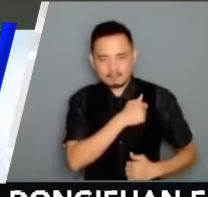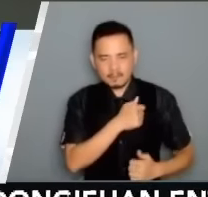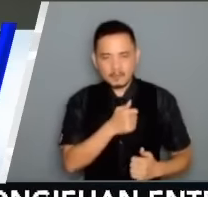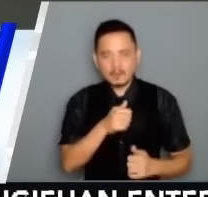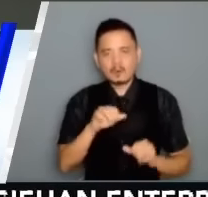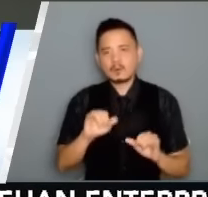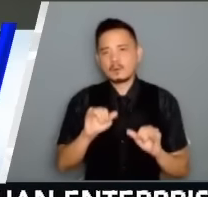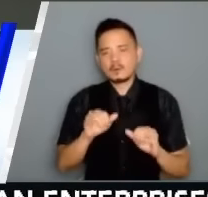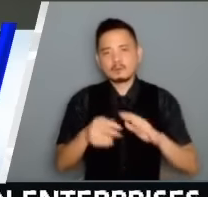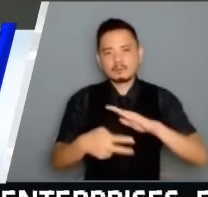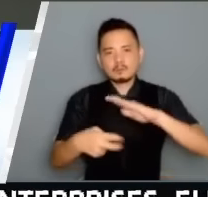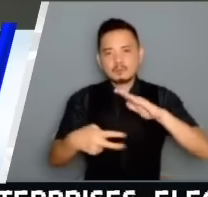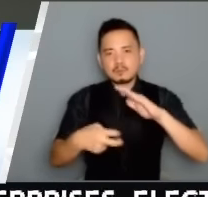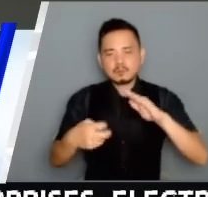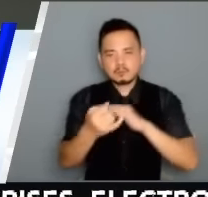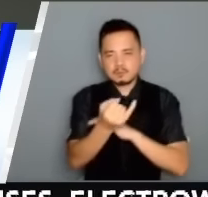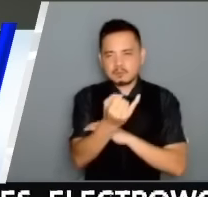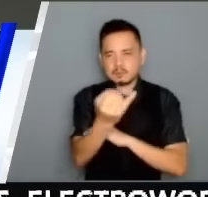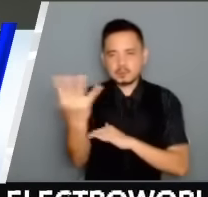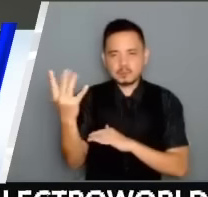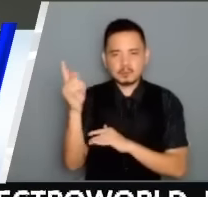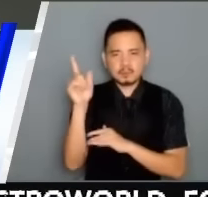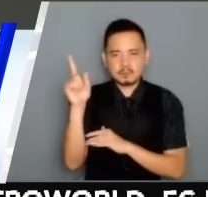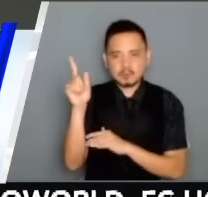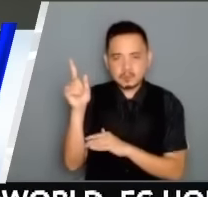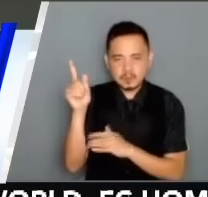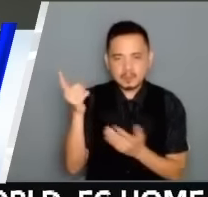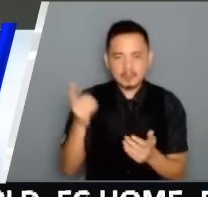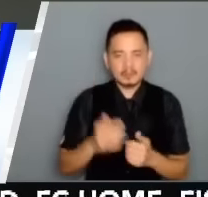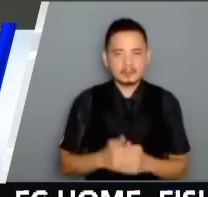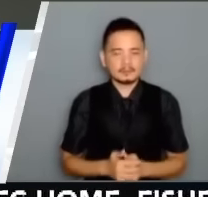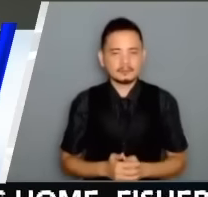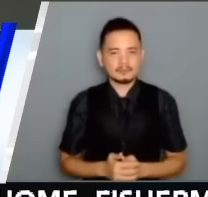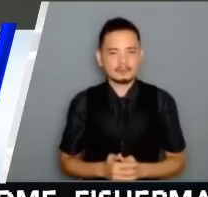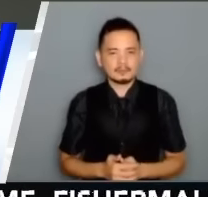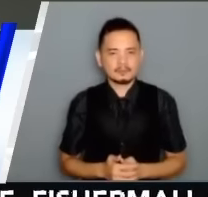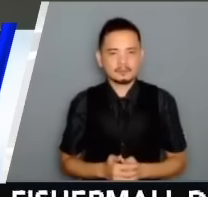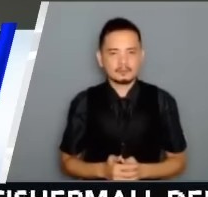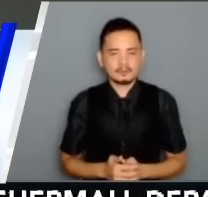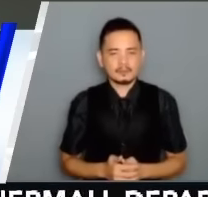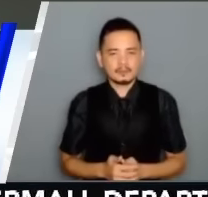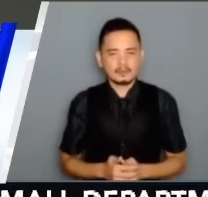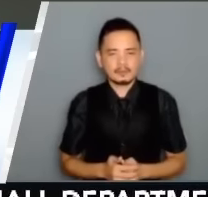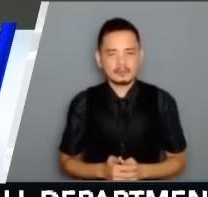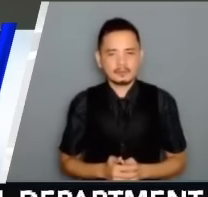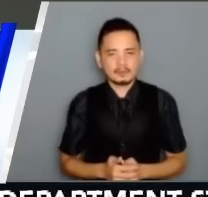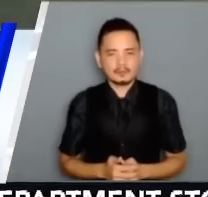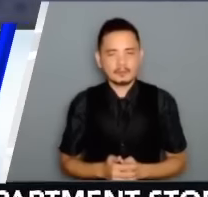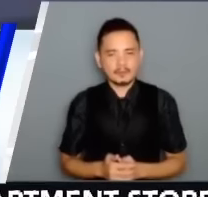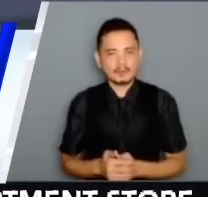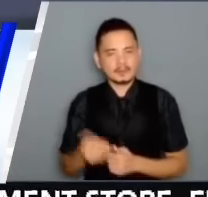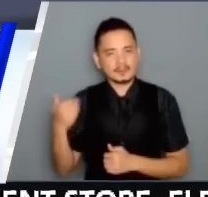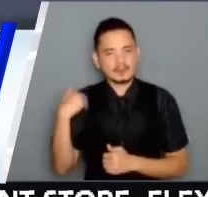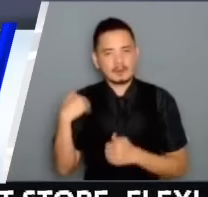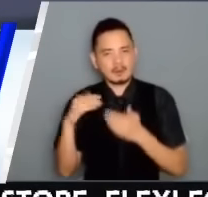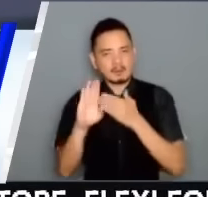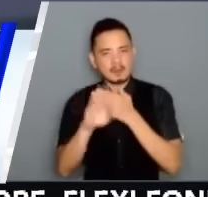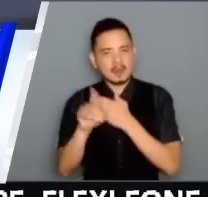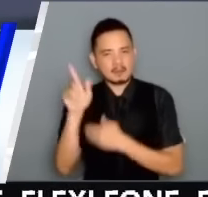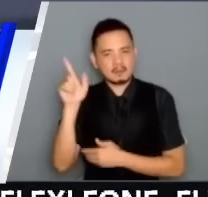na dala ng mga Pilipinong sundalo papunta sana sa BRP Sierra Madre. Hindi pa rin daw ito isinusoli ng China. Gusto ko